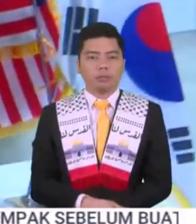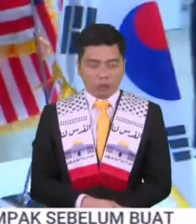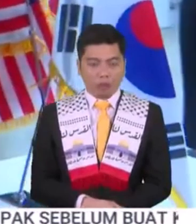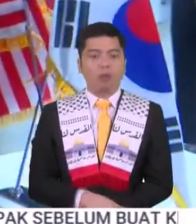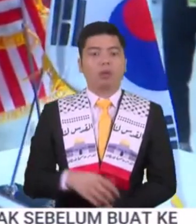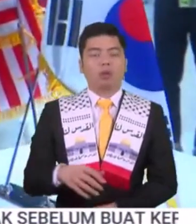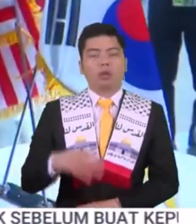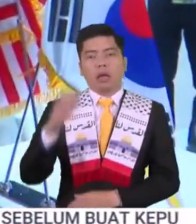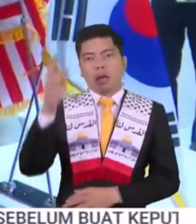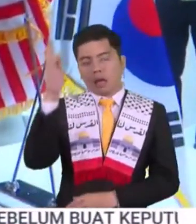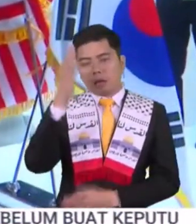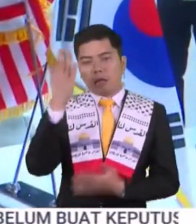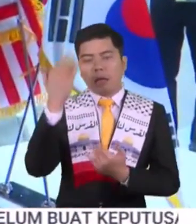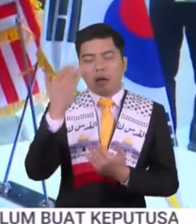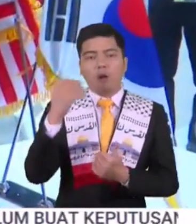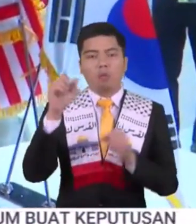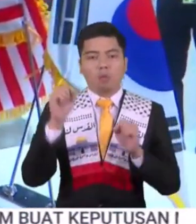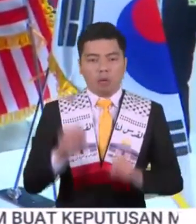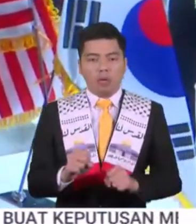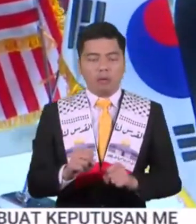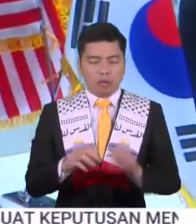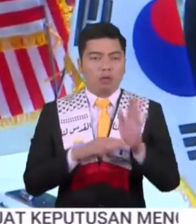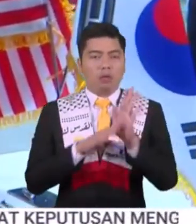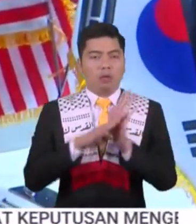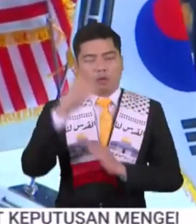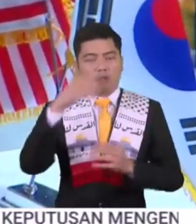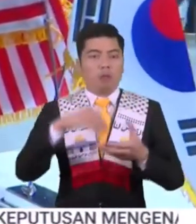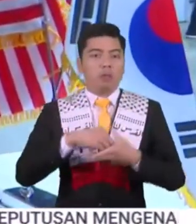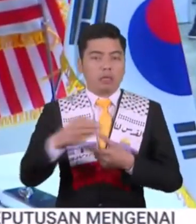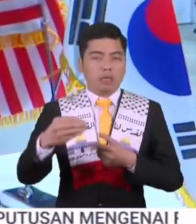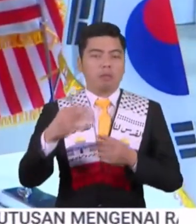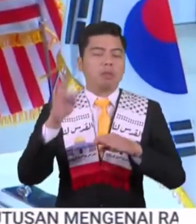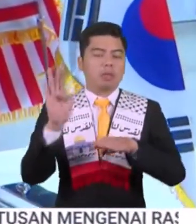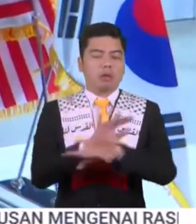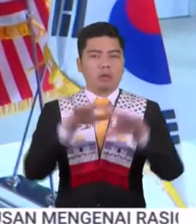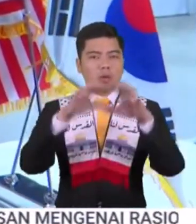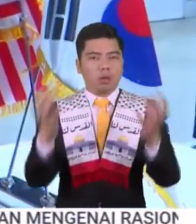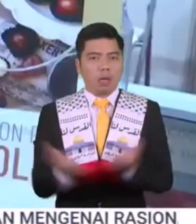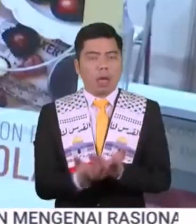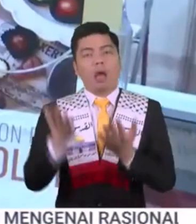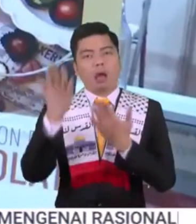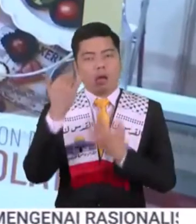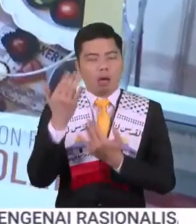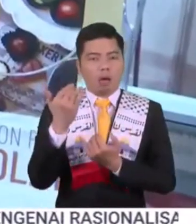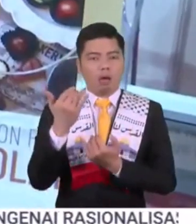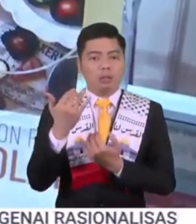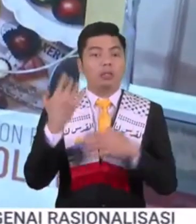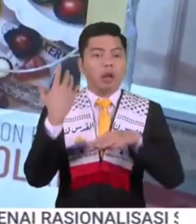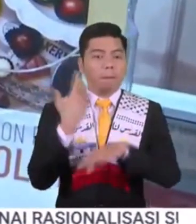Selain kokoh, kerajaan berharap industri lada terus mengembangkan pengeluaran ke peringkat global. Beliau berharap demikian